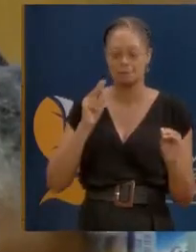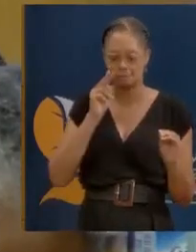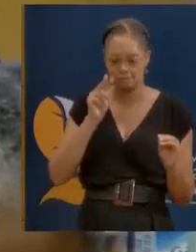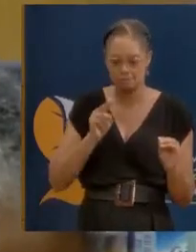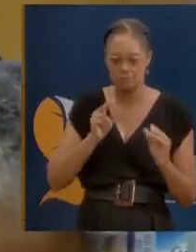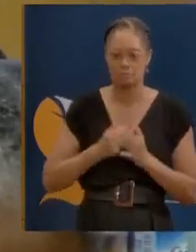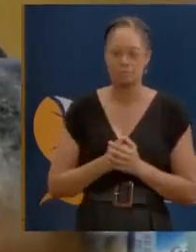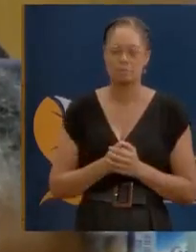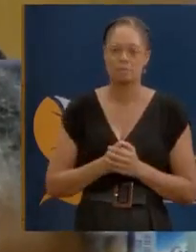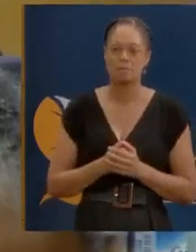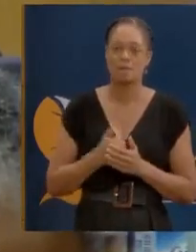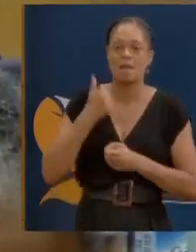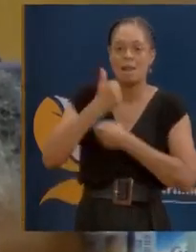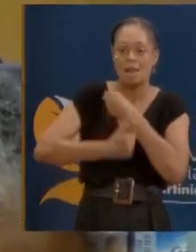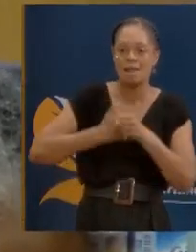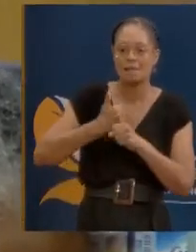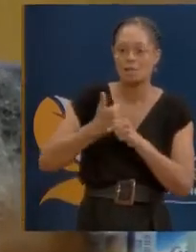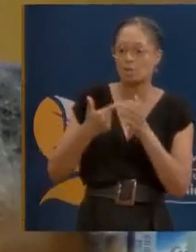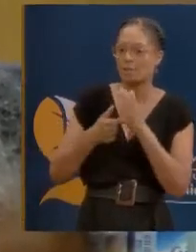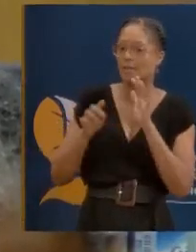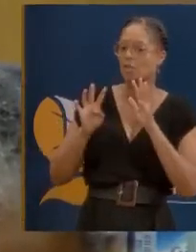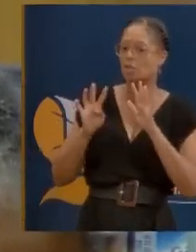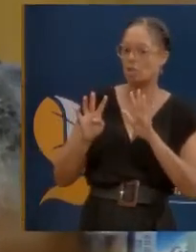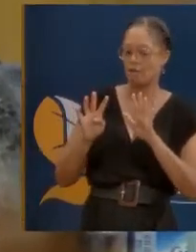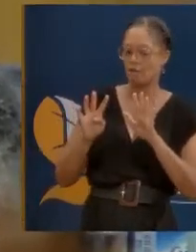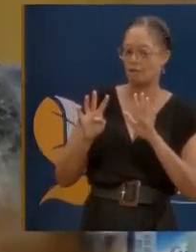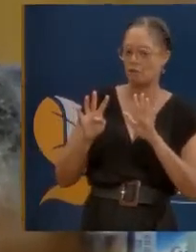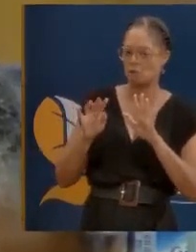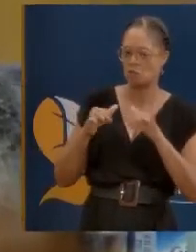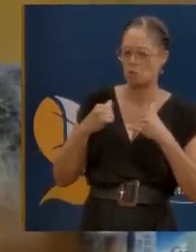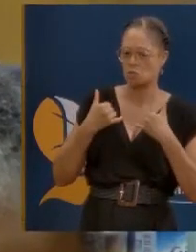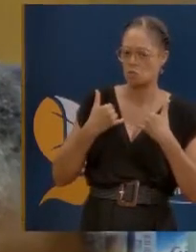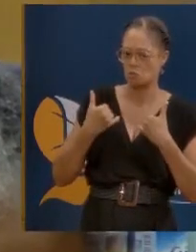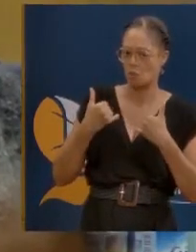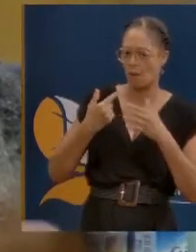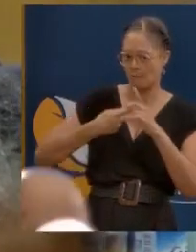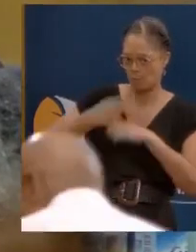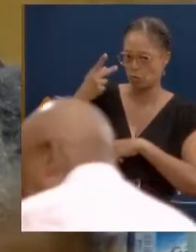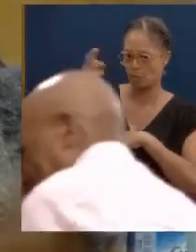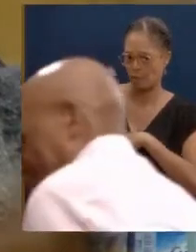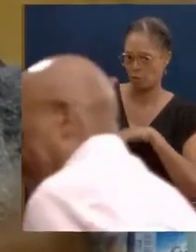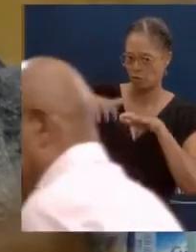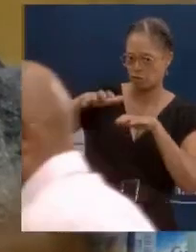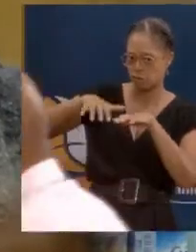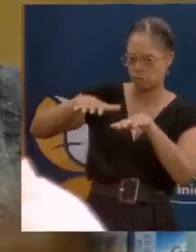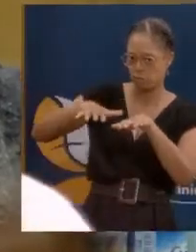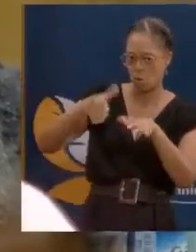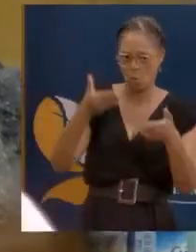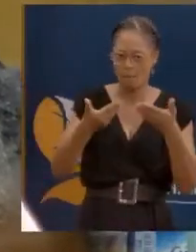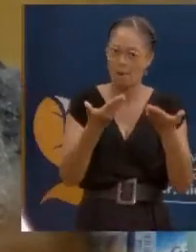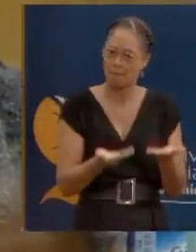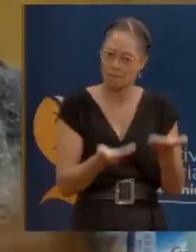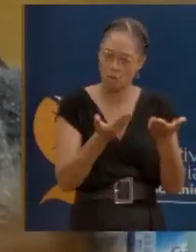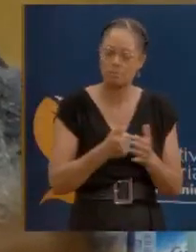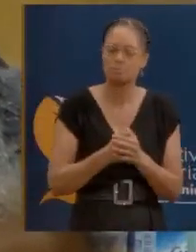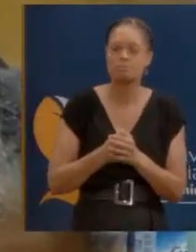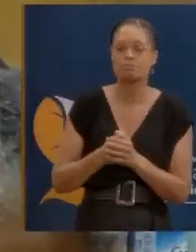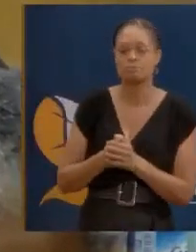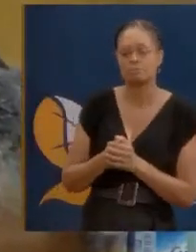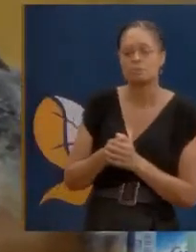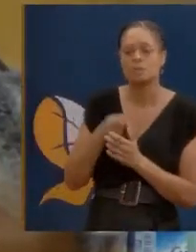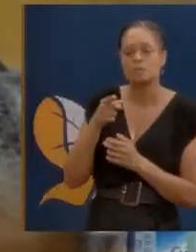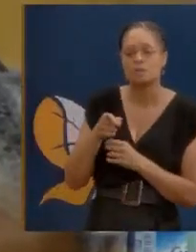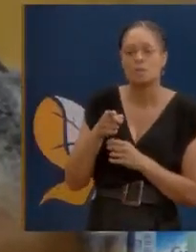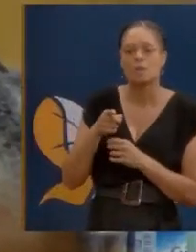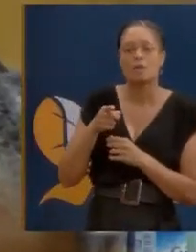En 2009, il y a eu un mouvement qui était d'ailleurs même plus puissant en nombre dans la rue que celui actuellement. C'était organisé par